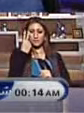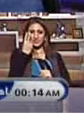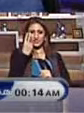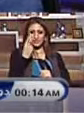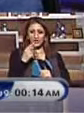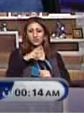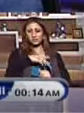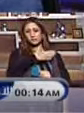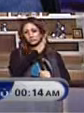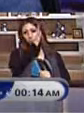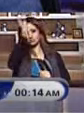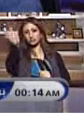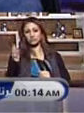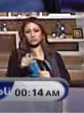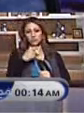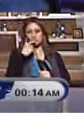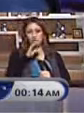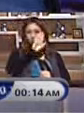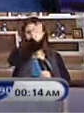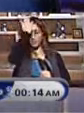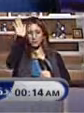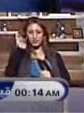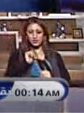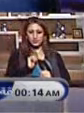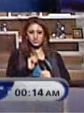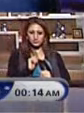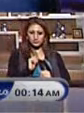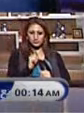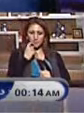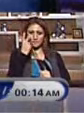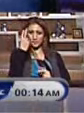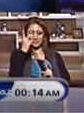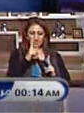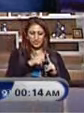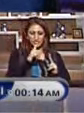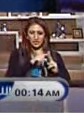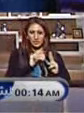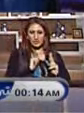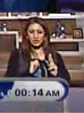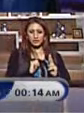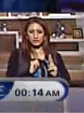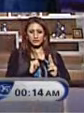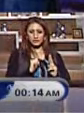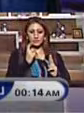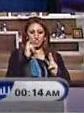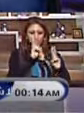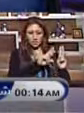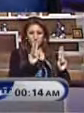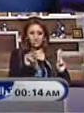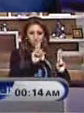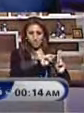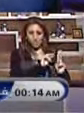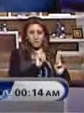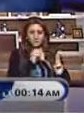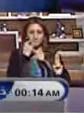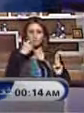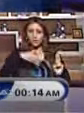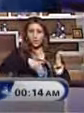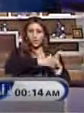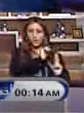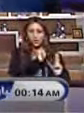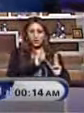وقال له يا امير المؤمنين لو كان عندك اثنان يسامي ان هذين فاخرجهم يعني لو